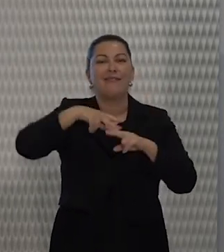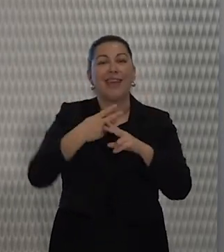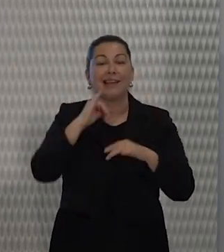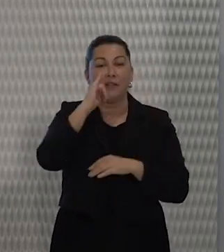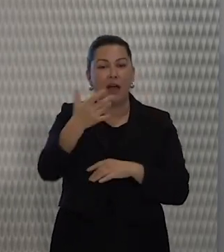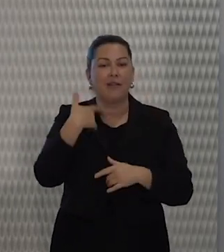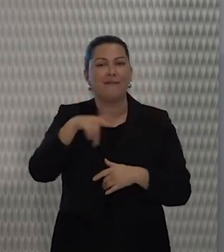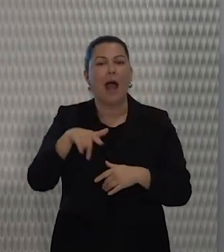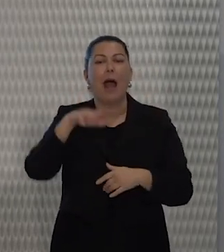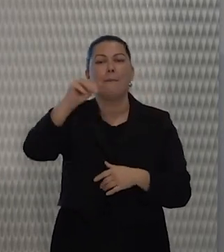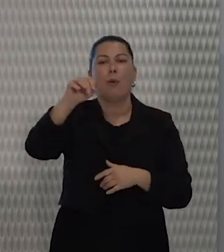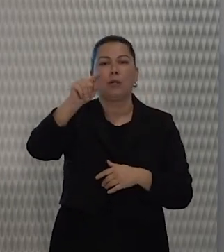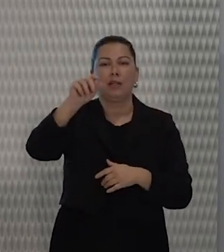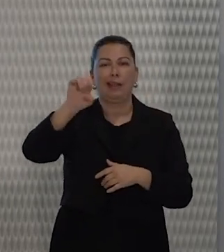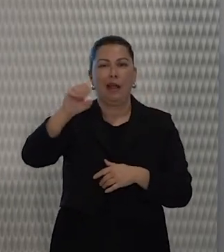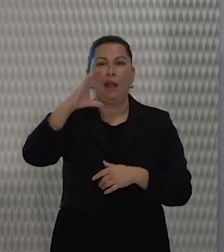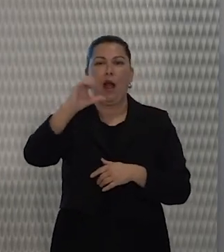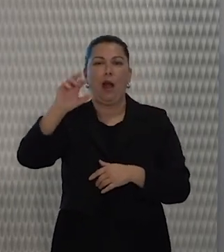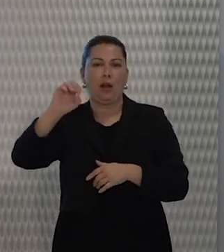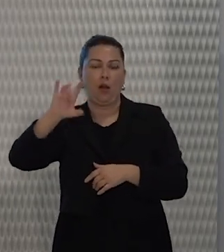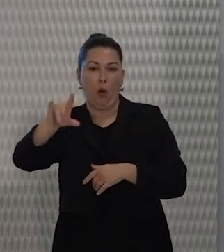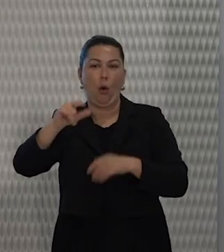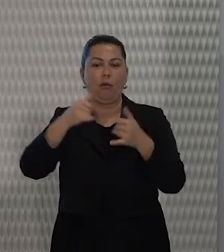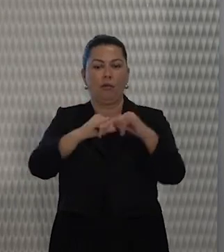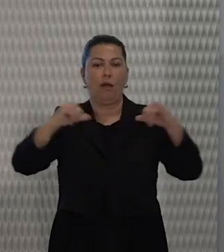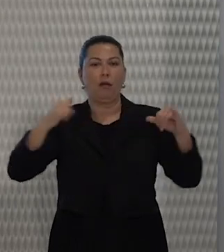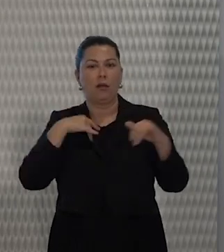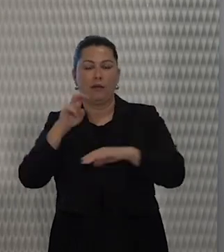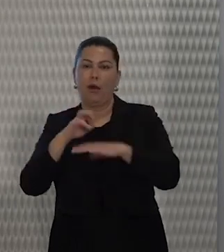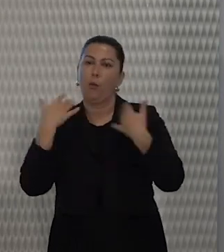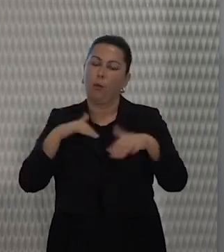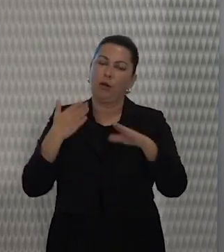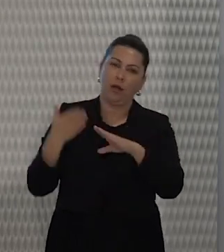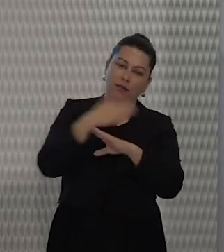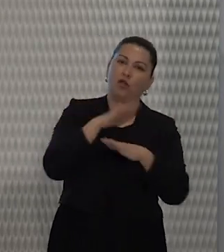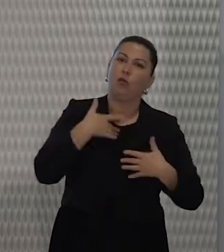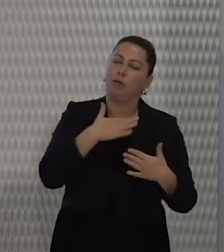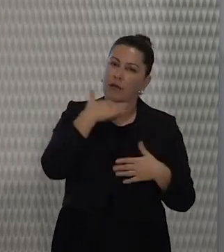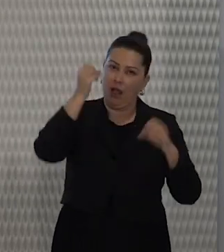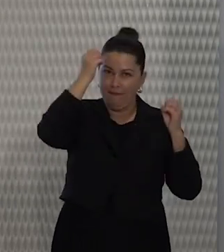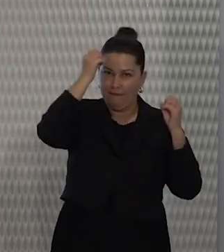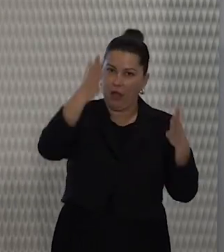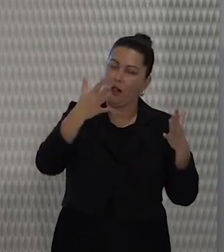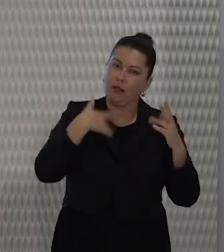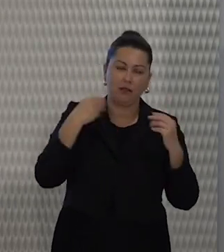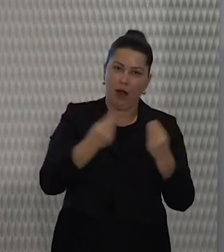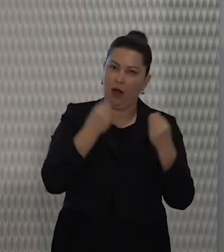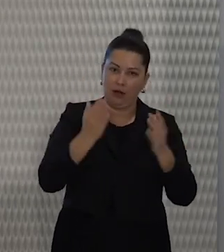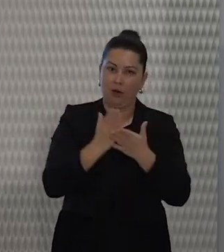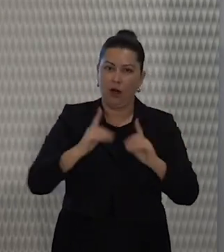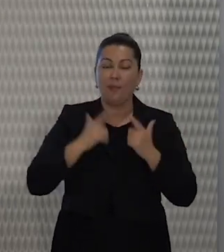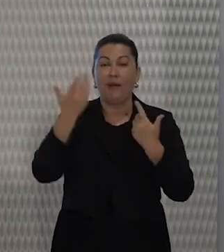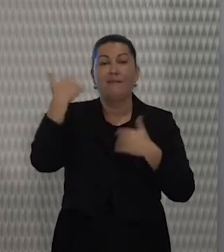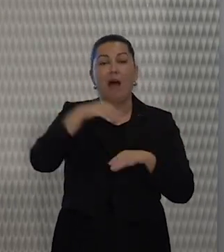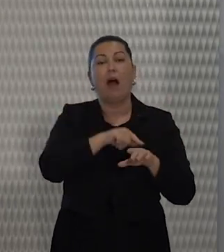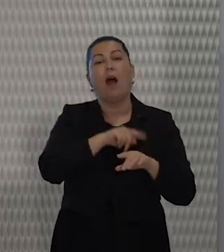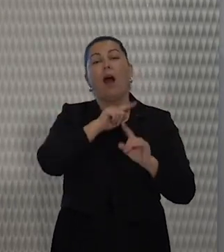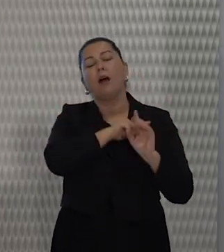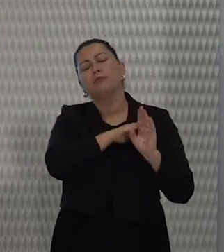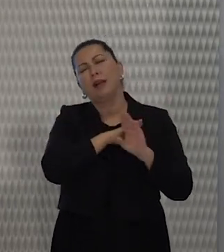Terrasse, habe also meinen Wohnsitz mittlerweile, da waren es schon ein paar wilde Stationen dazwischen, bis nach Monaco